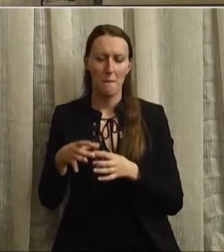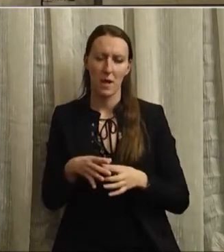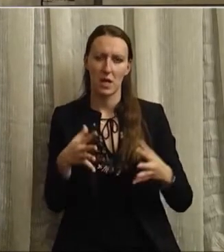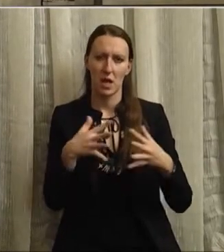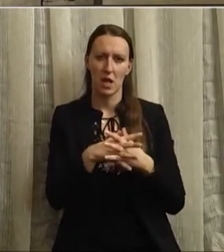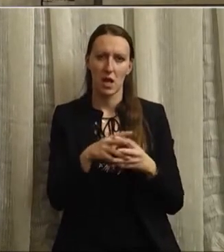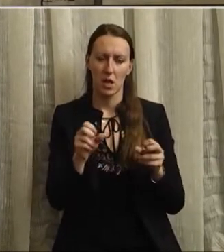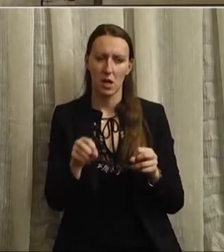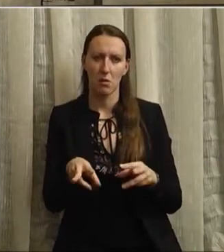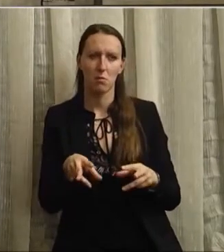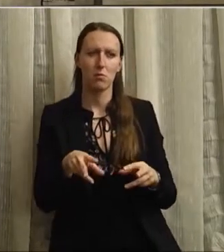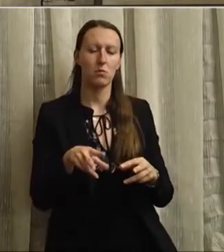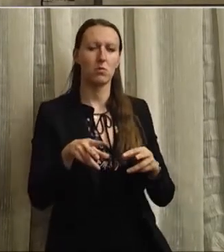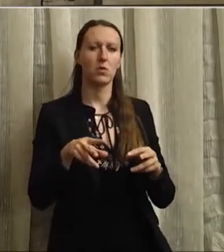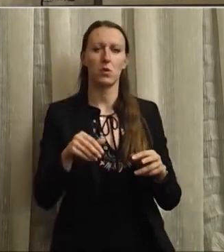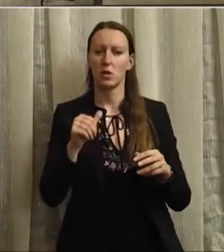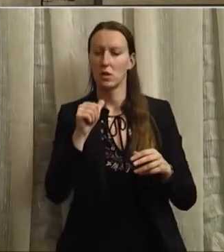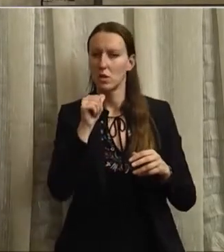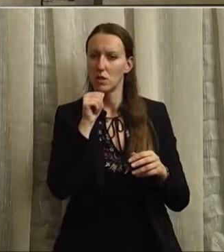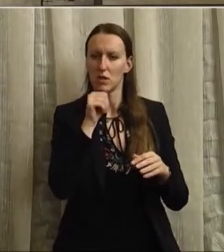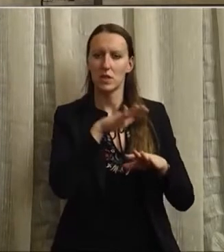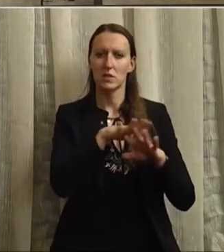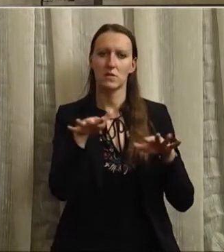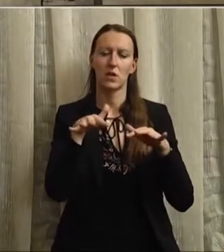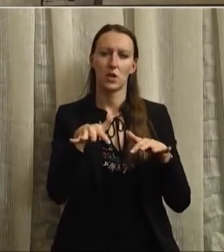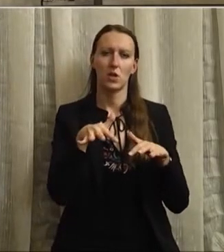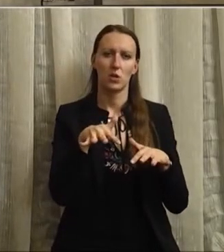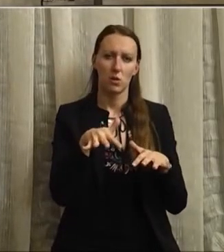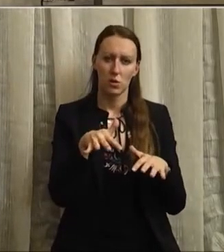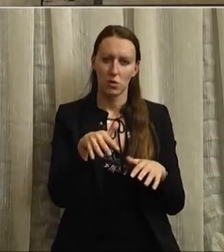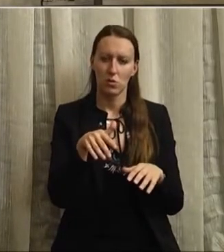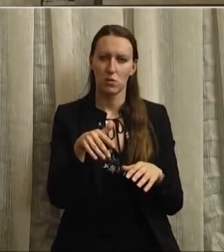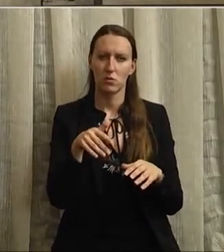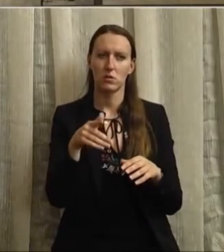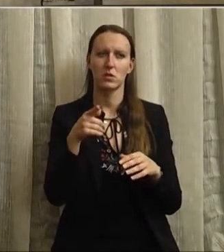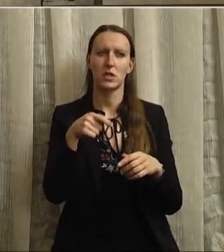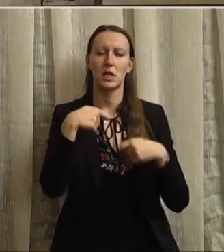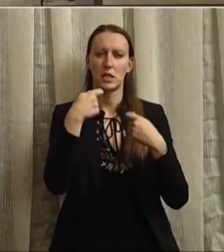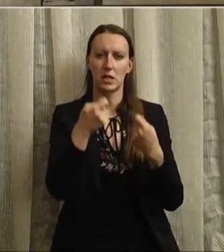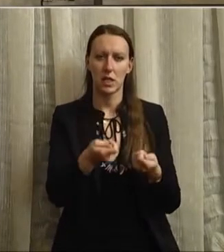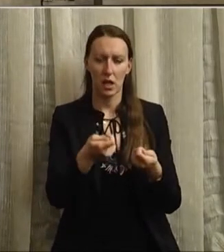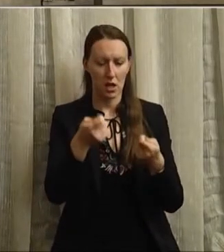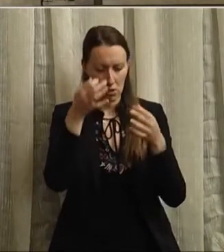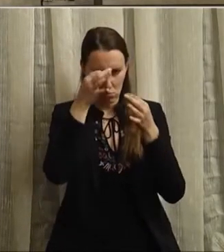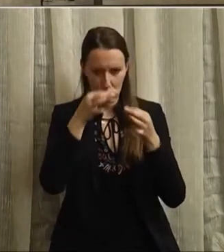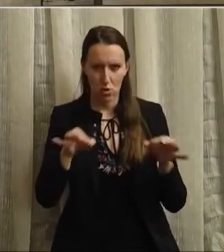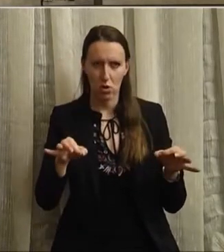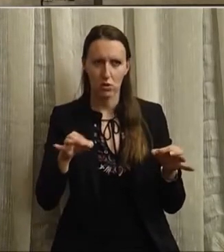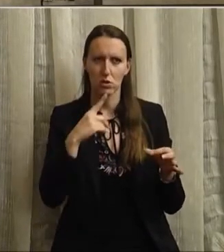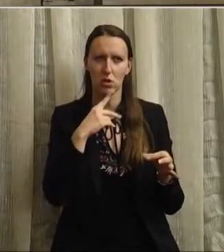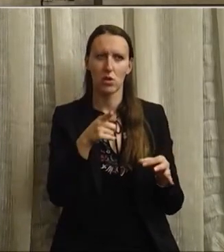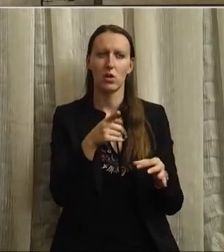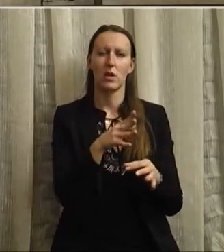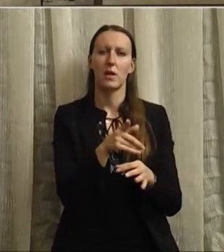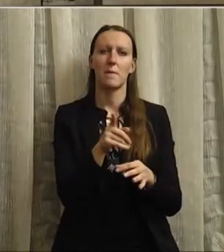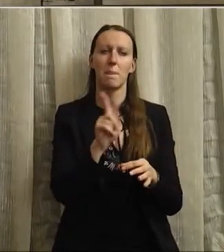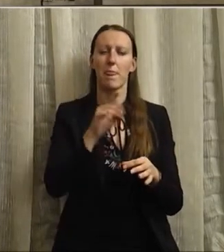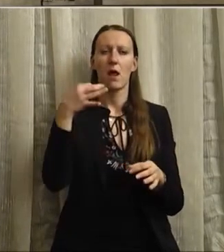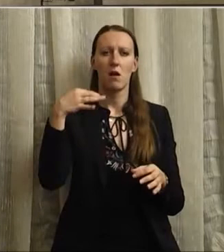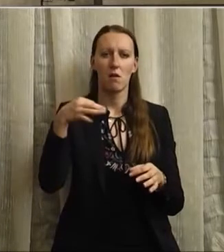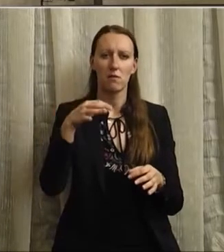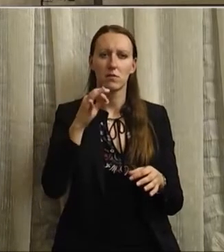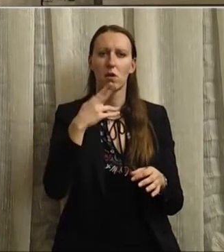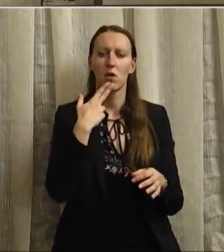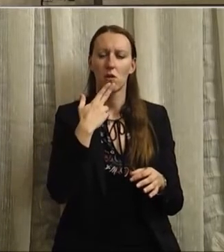grada Pule i svi građani, dakle, odaju pijetet žrtvama, neovisno